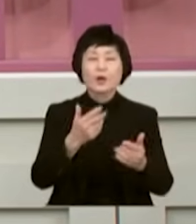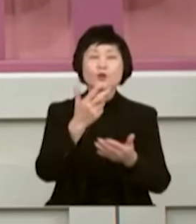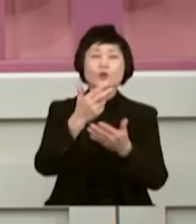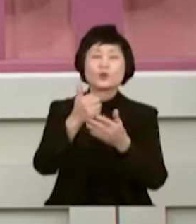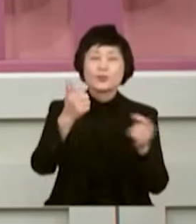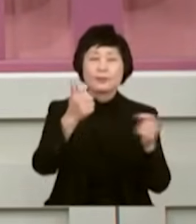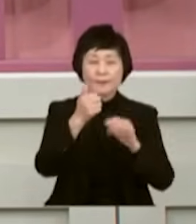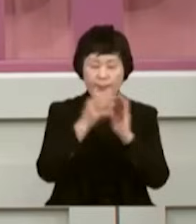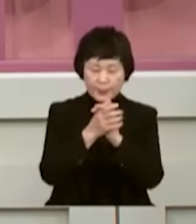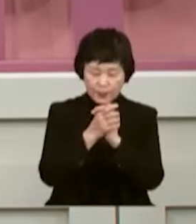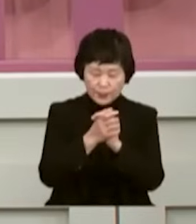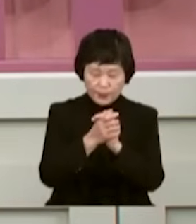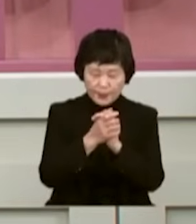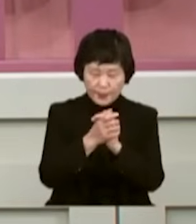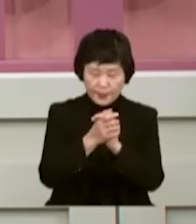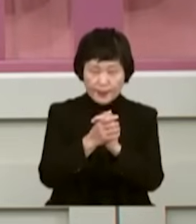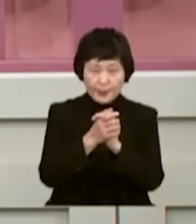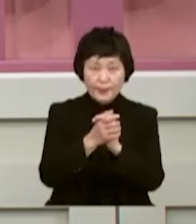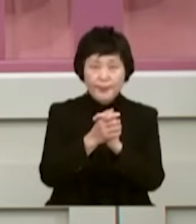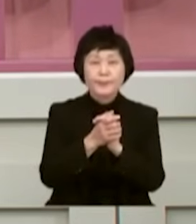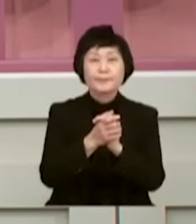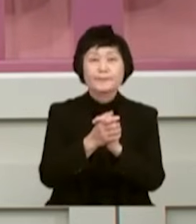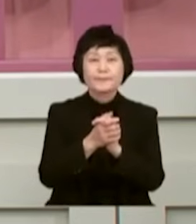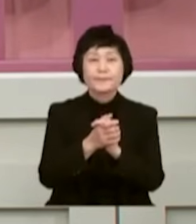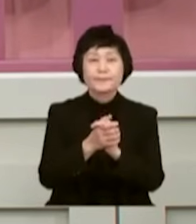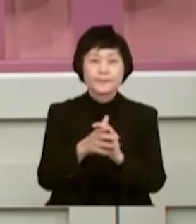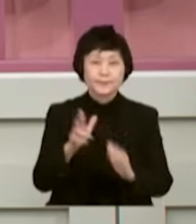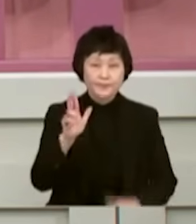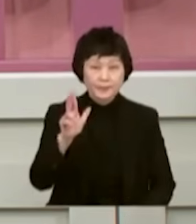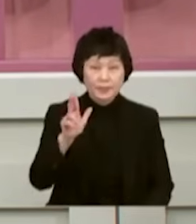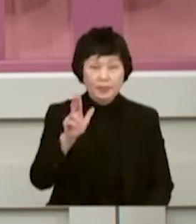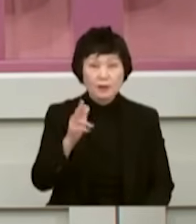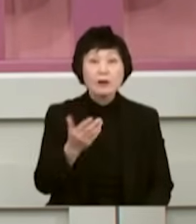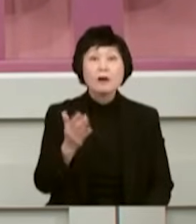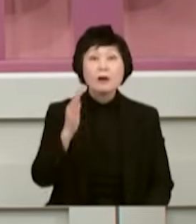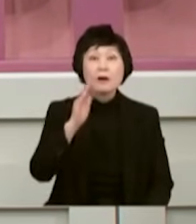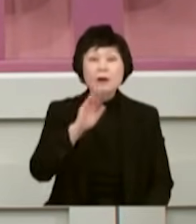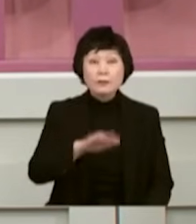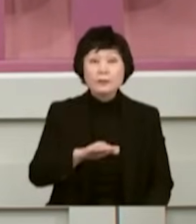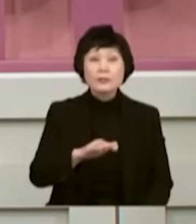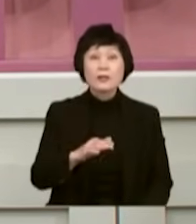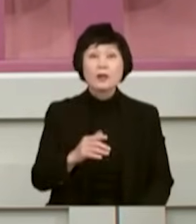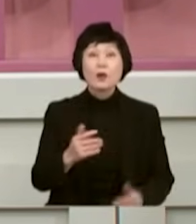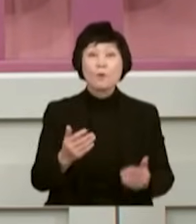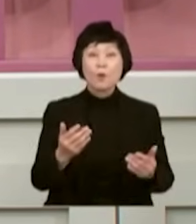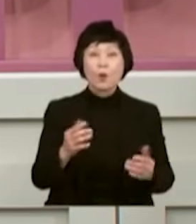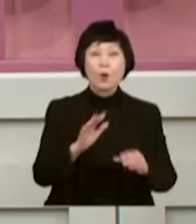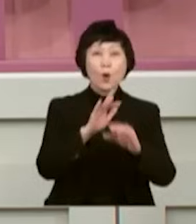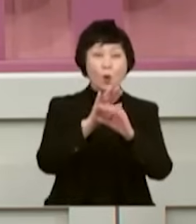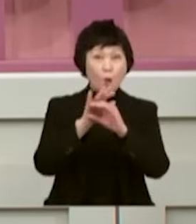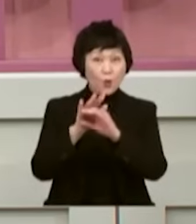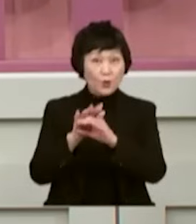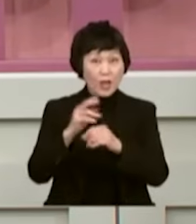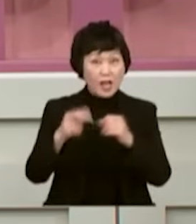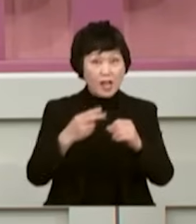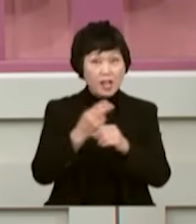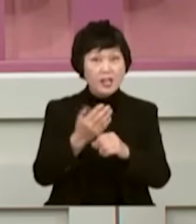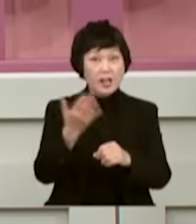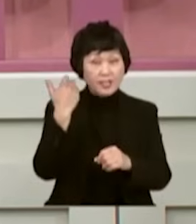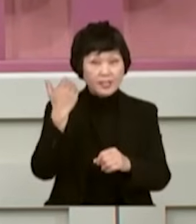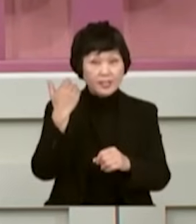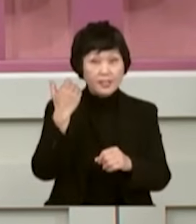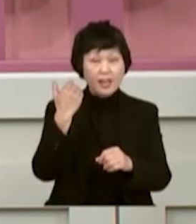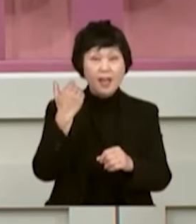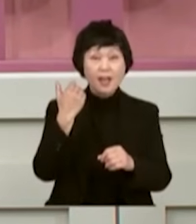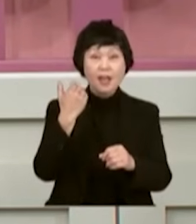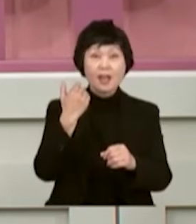기도하면서 그 일을 했는데 붕괴가 너무 많았어요. 그런데 네. 이제 코로나가 2년 전에 왔네요. 네.